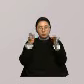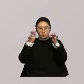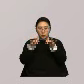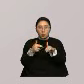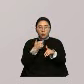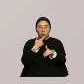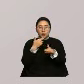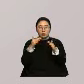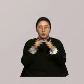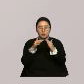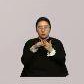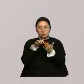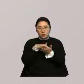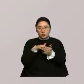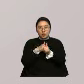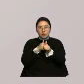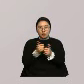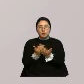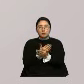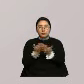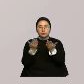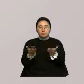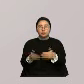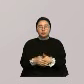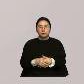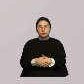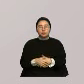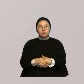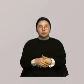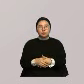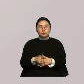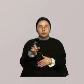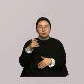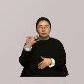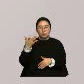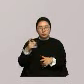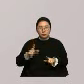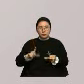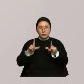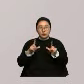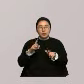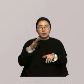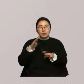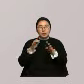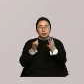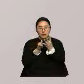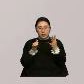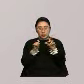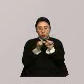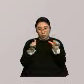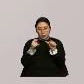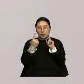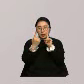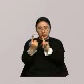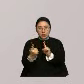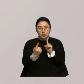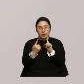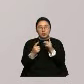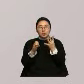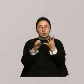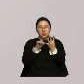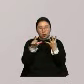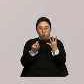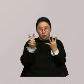몰리지 않도록 가구원 수에 따라 지급합니다. 첫 주인 14일부터는 4, 5인 이상 가구가 대상이고